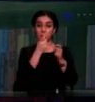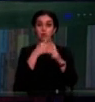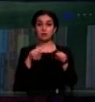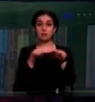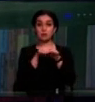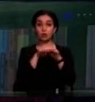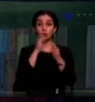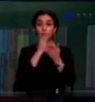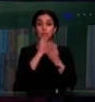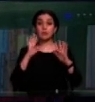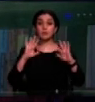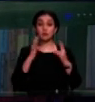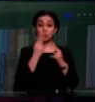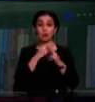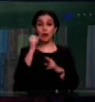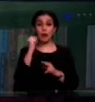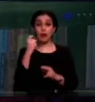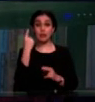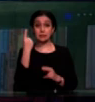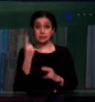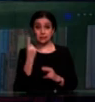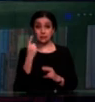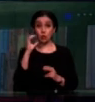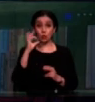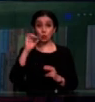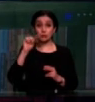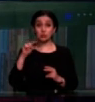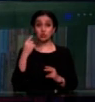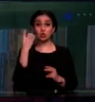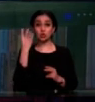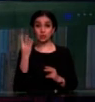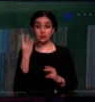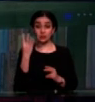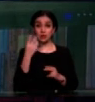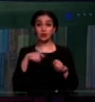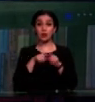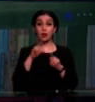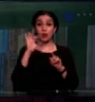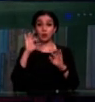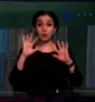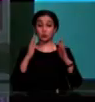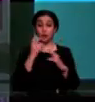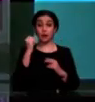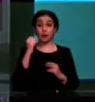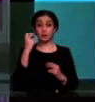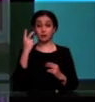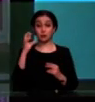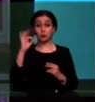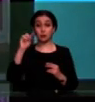равны. Вероятность события А1 – это 0,4. Вероятность события А2